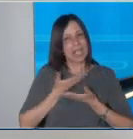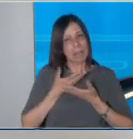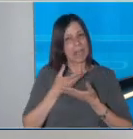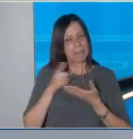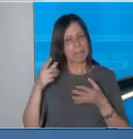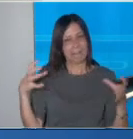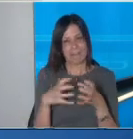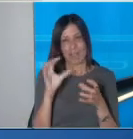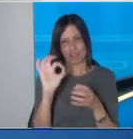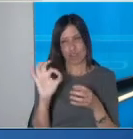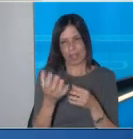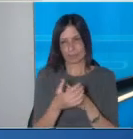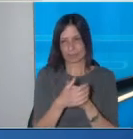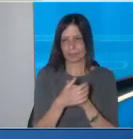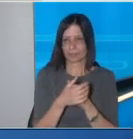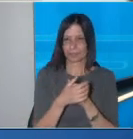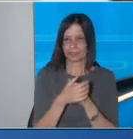במפלגה?